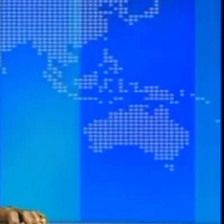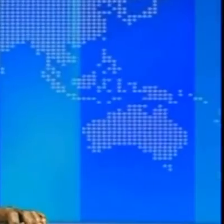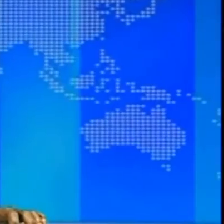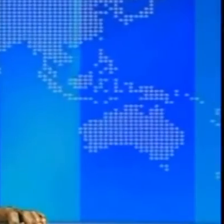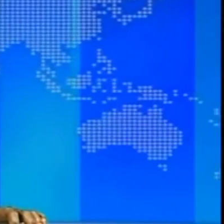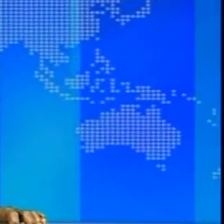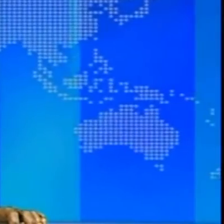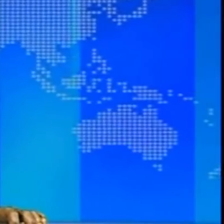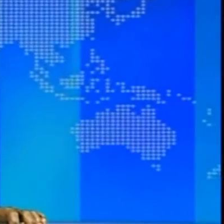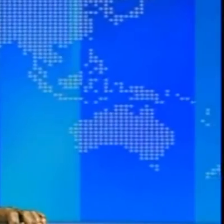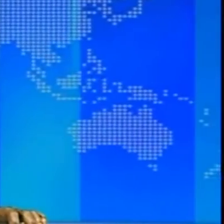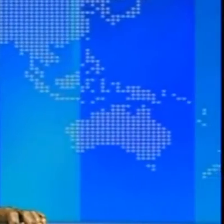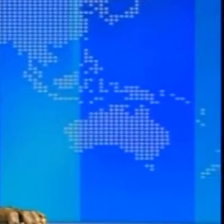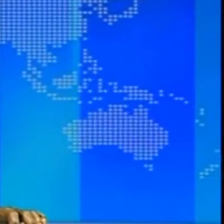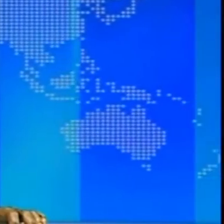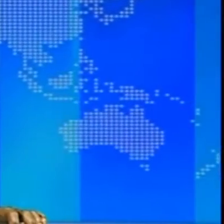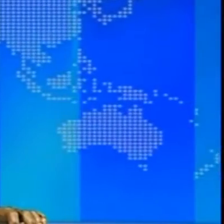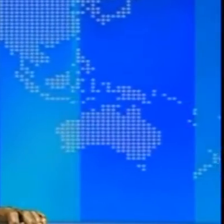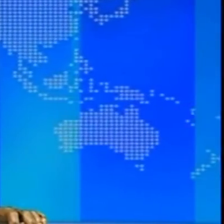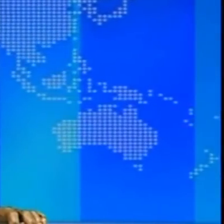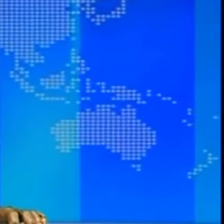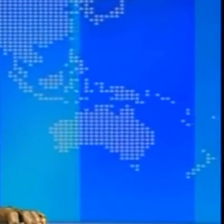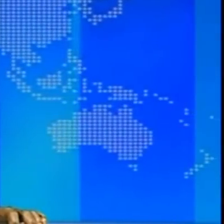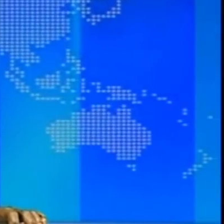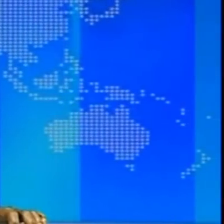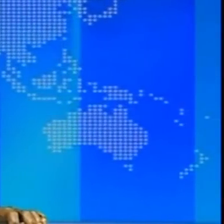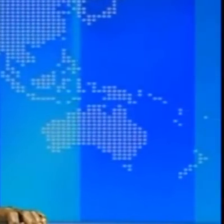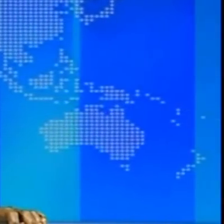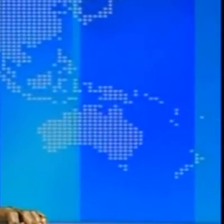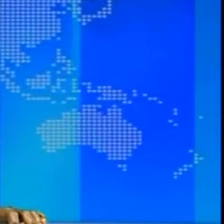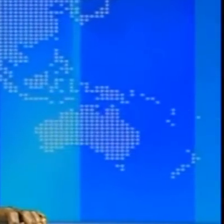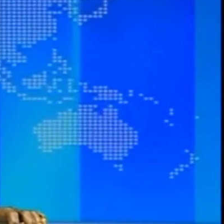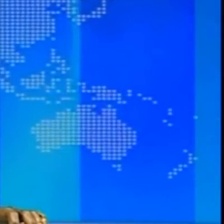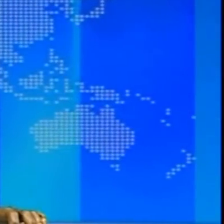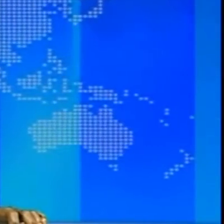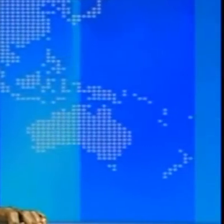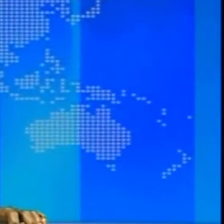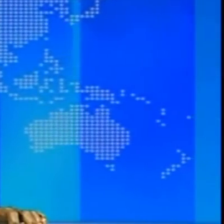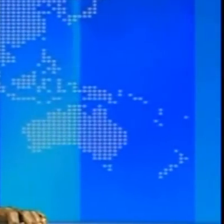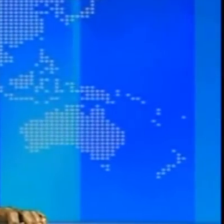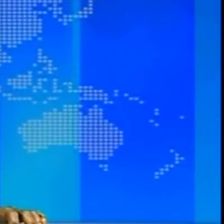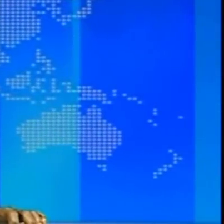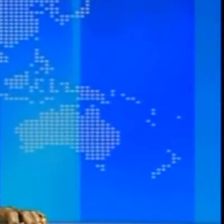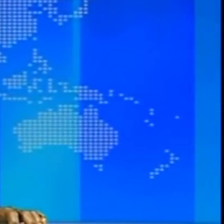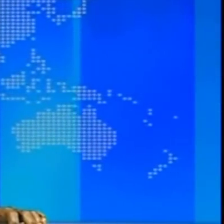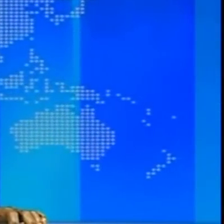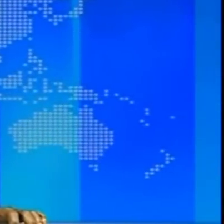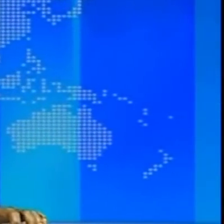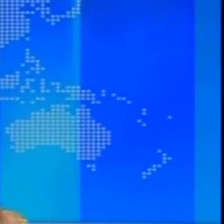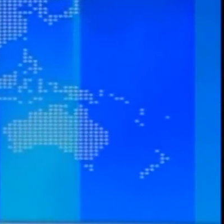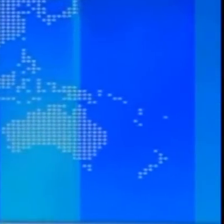l'entretemps, l'info continue sur nos antennes. José Baïtouambo revient à 23h pour la suite de l'actualité. Au revoir.